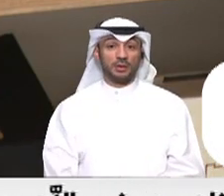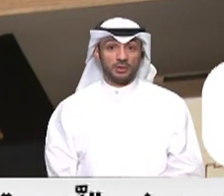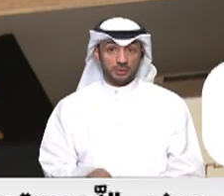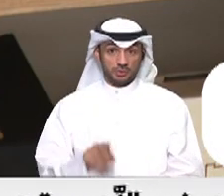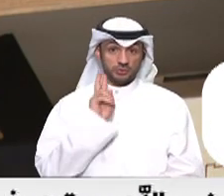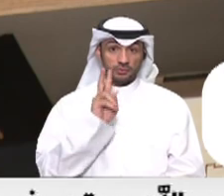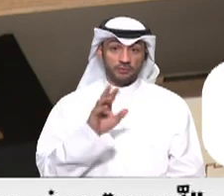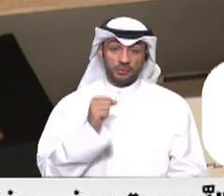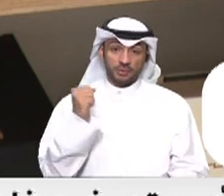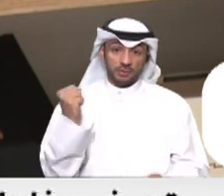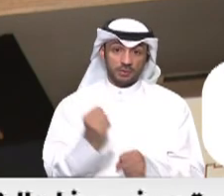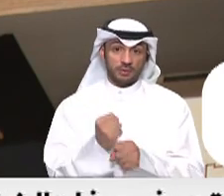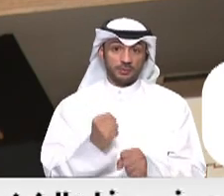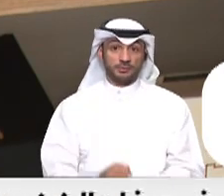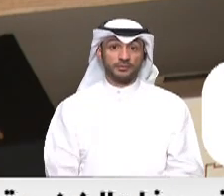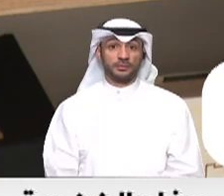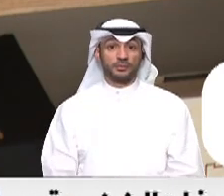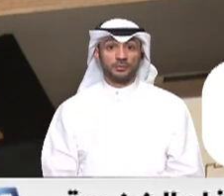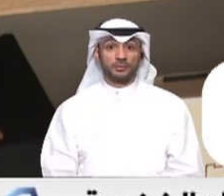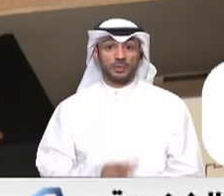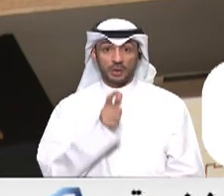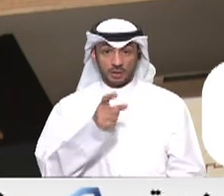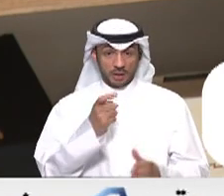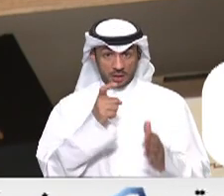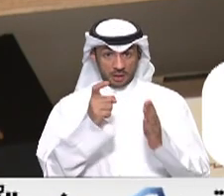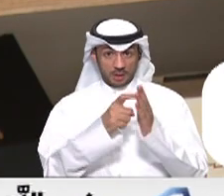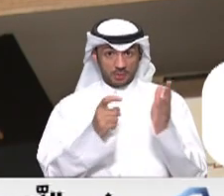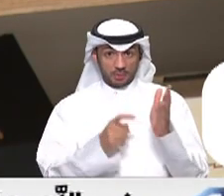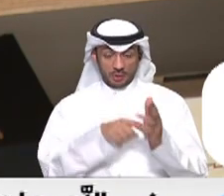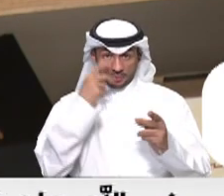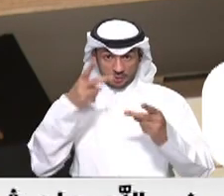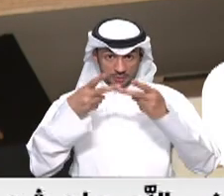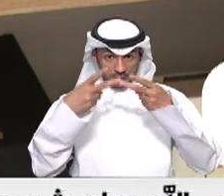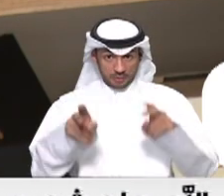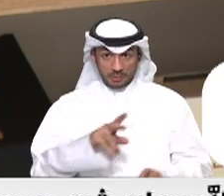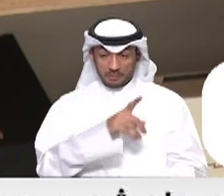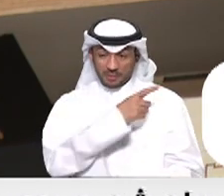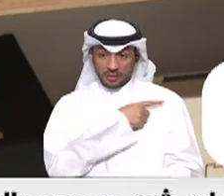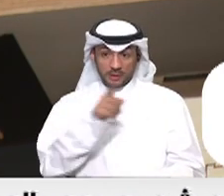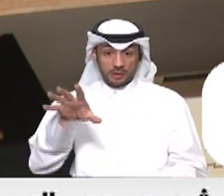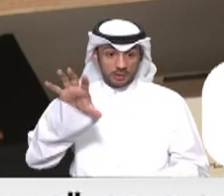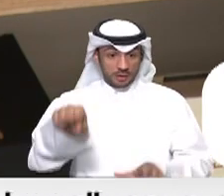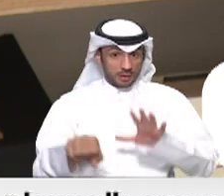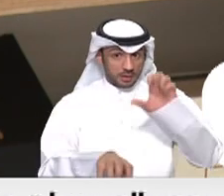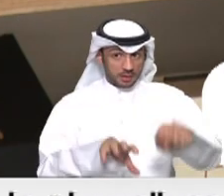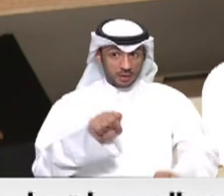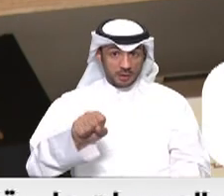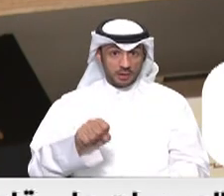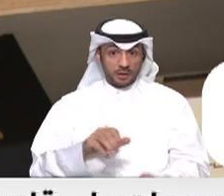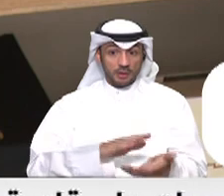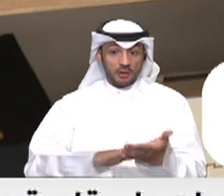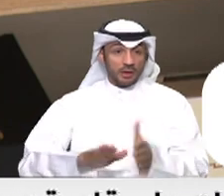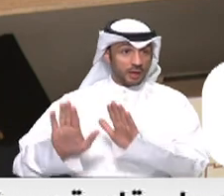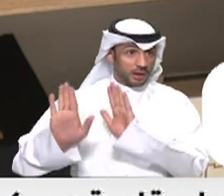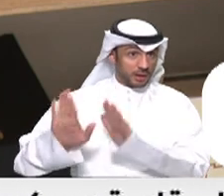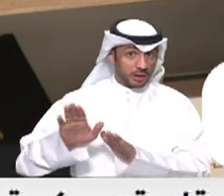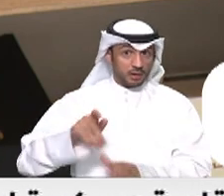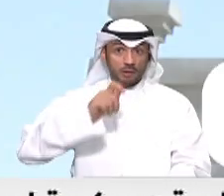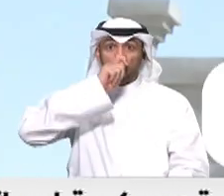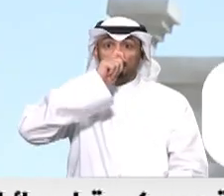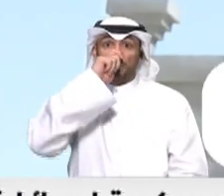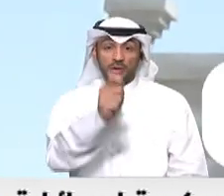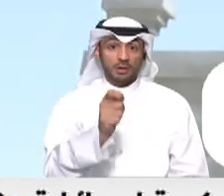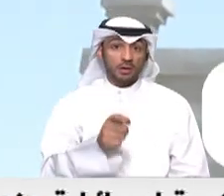يتحسن المستوى المعيشي ومن لا يطبق هذا القانون يتعرض لعقوبات منها عقوبات ماليه مثل غرامات او عقوبات حابسه